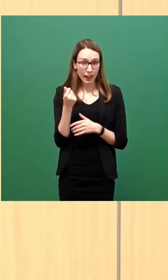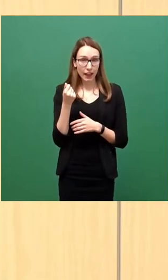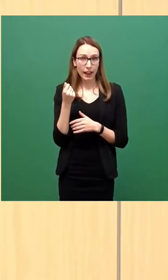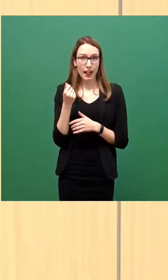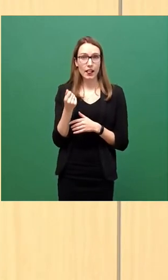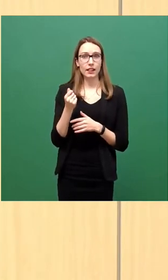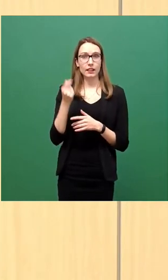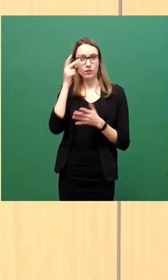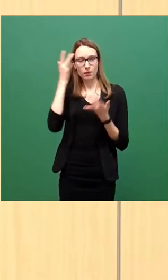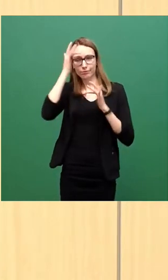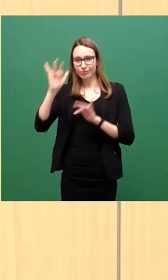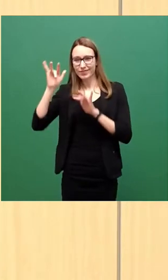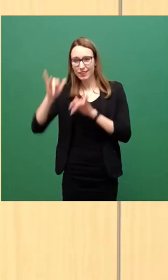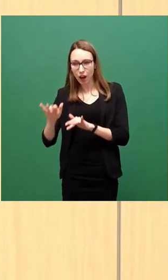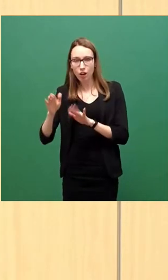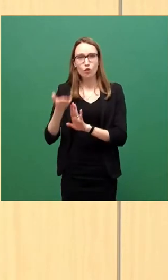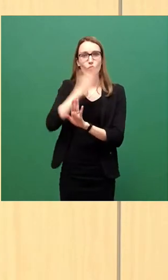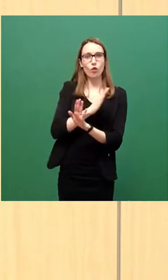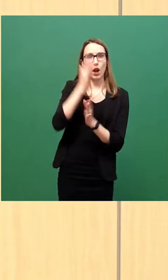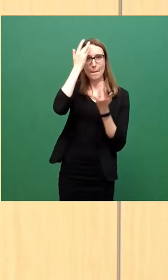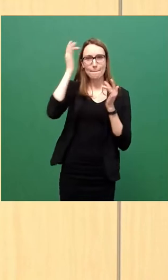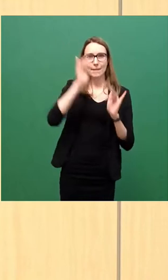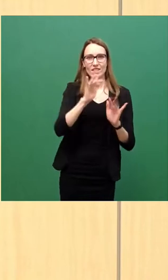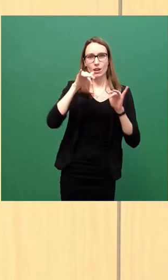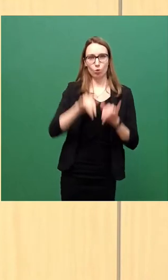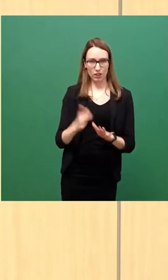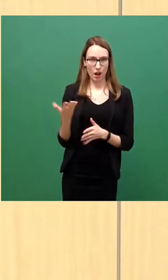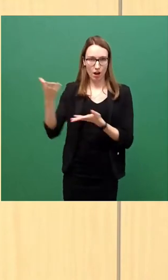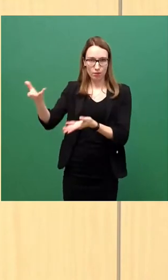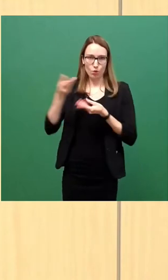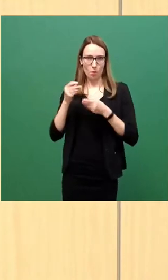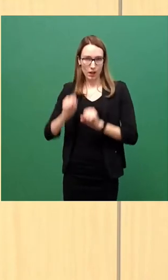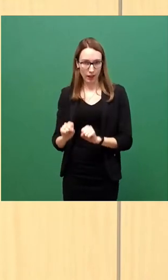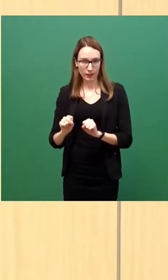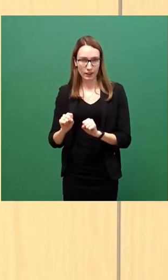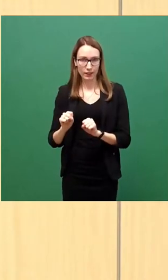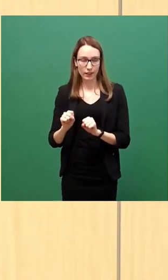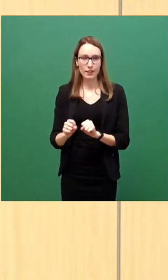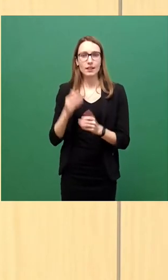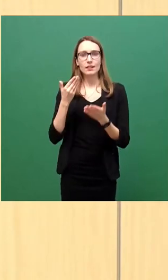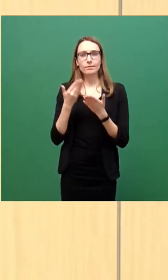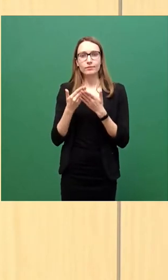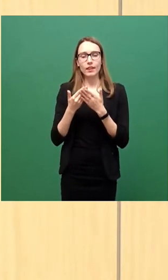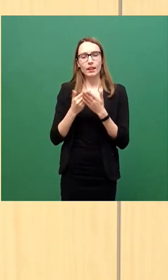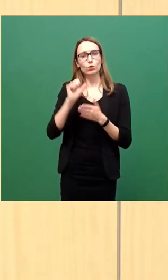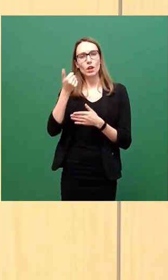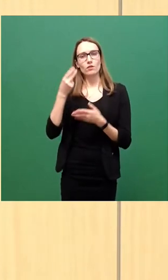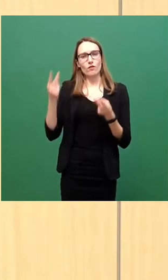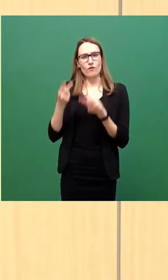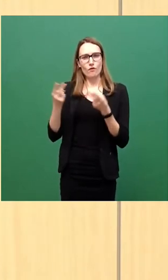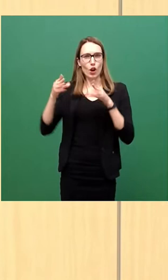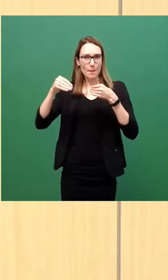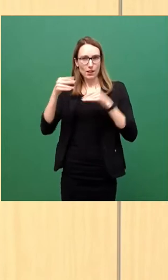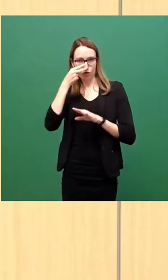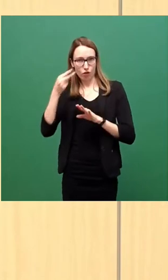wird. Und dieser Eindruck, den bekommt man bisweilen, wenn man schaut, wie mit Fördermitteln und mit ganz tollen